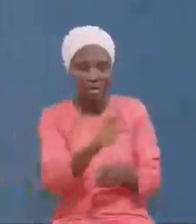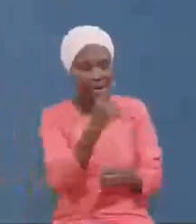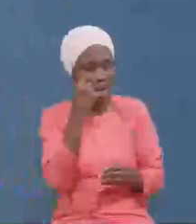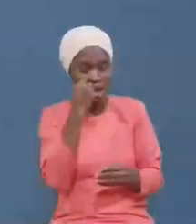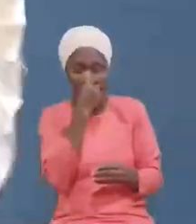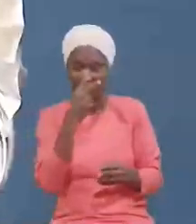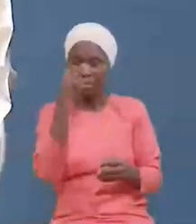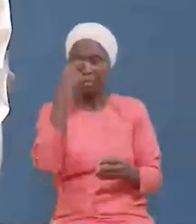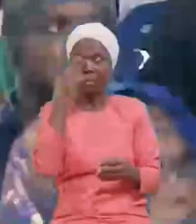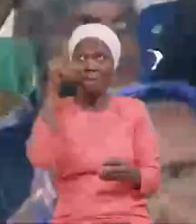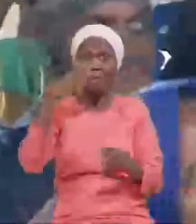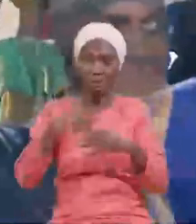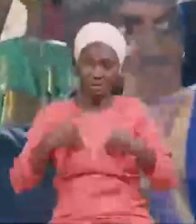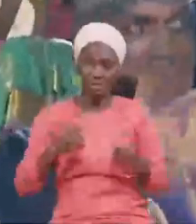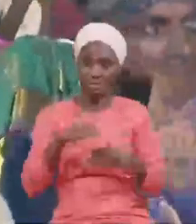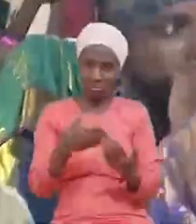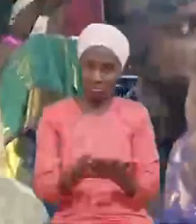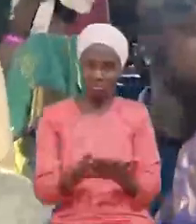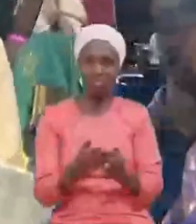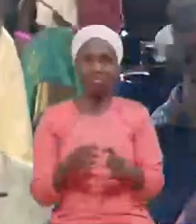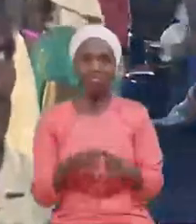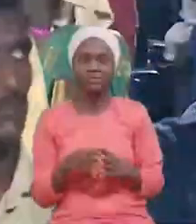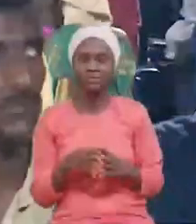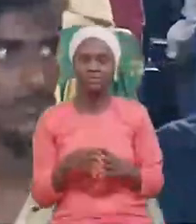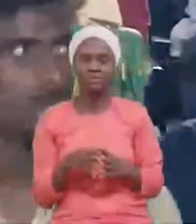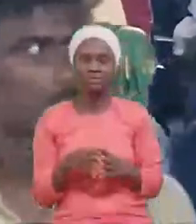cécité? Il guérit tous les malades.